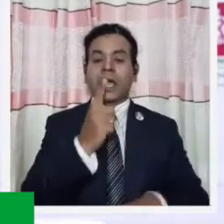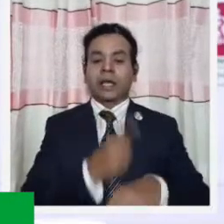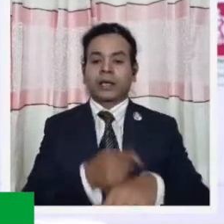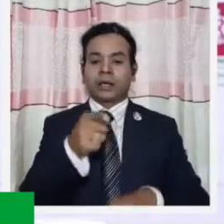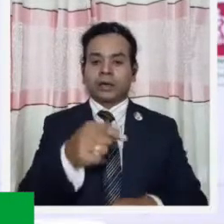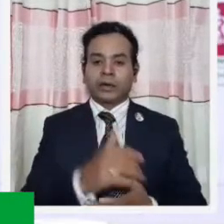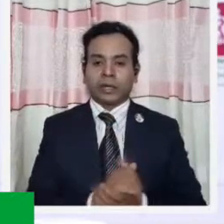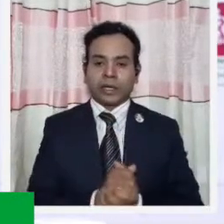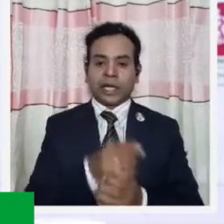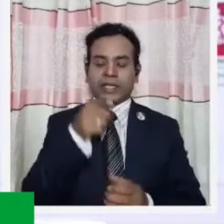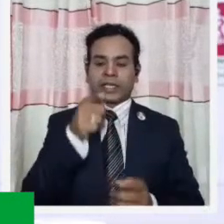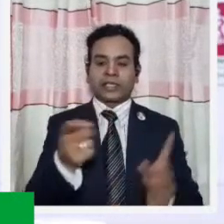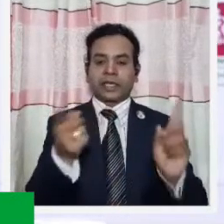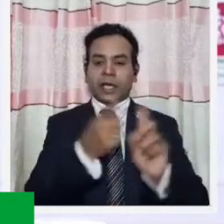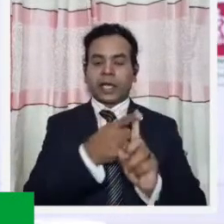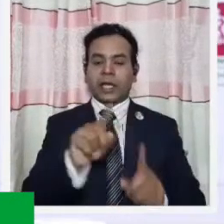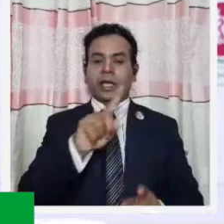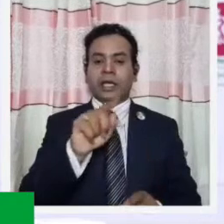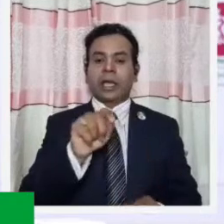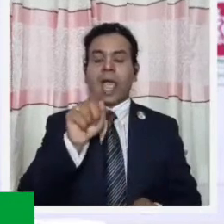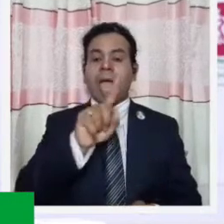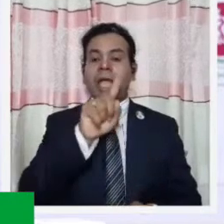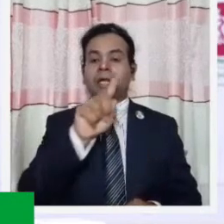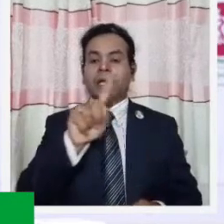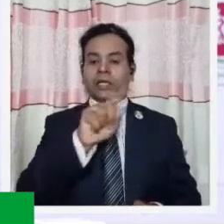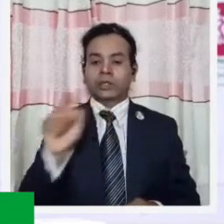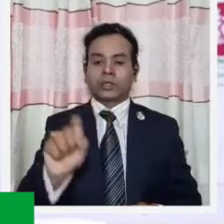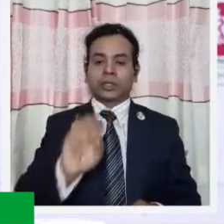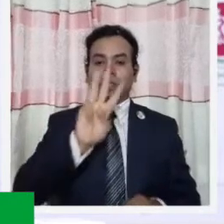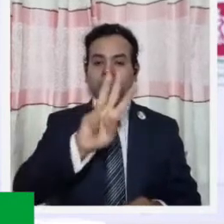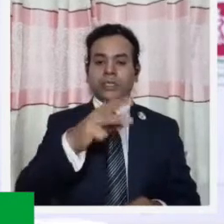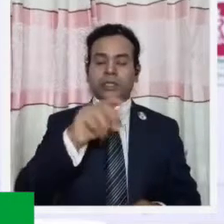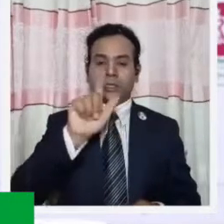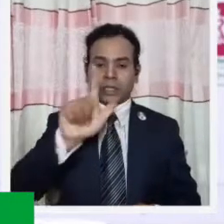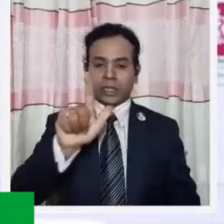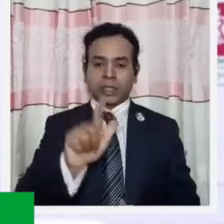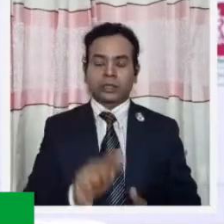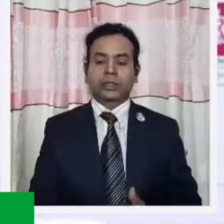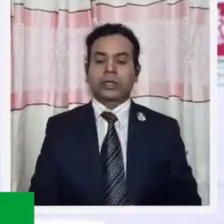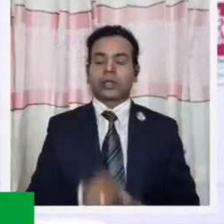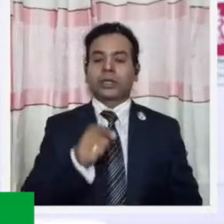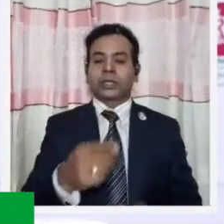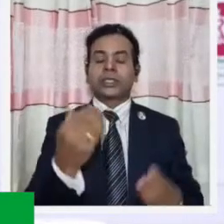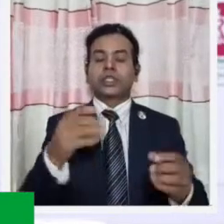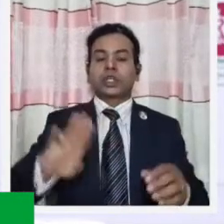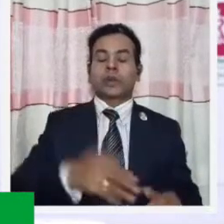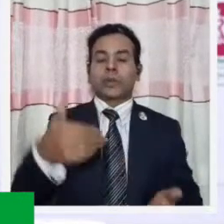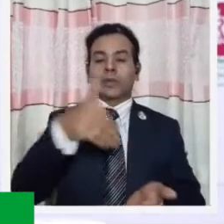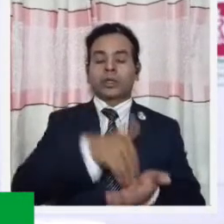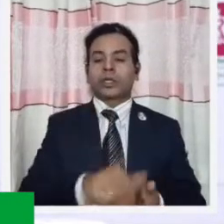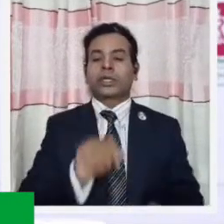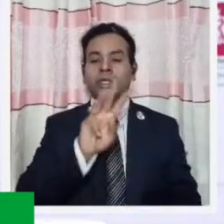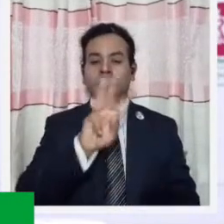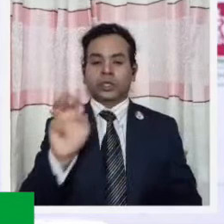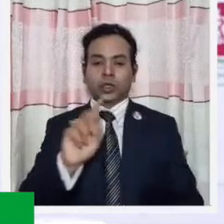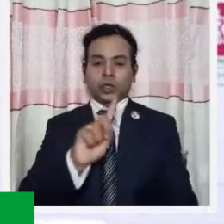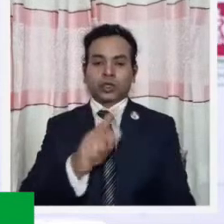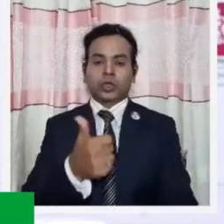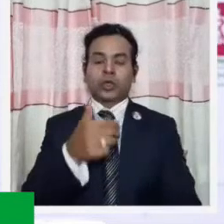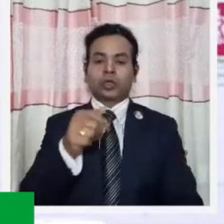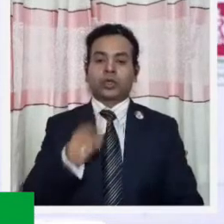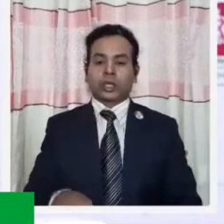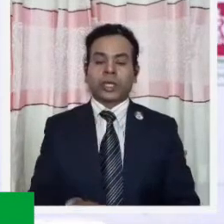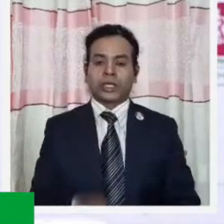আছে ৪,৩১৯টি। ঢাকা মহানগরীর আইসিইউতে রোগী ভর্তি আছেন ১০৫ জন এবং আইসিইউ শয্যা খালি